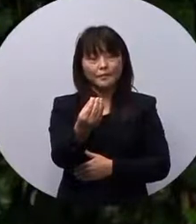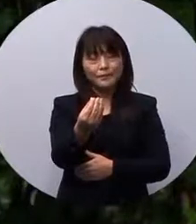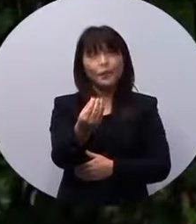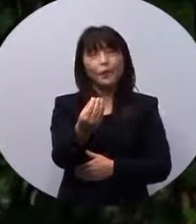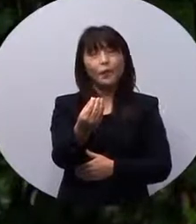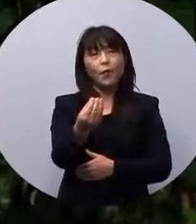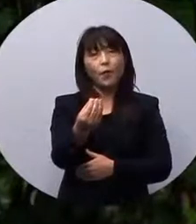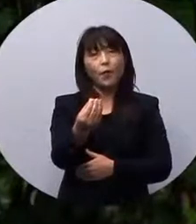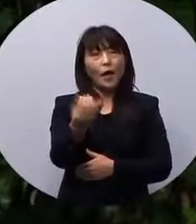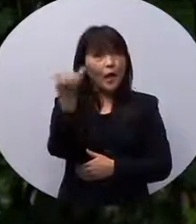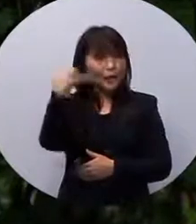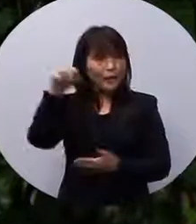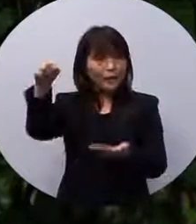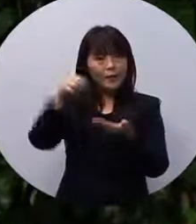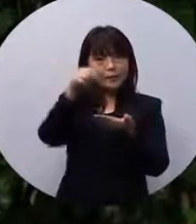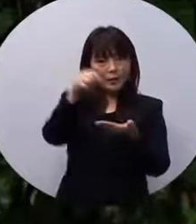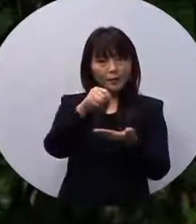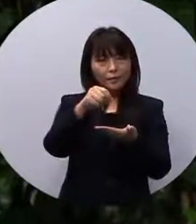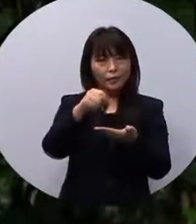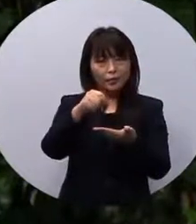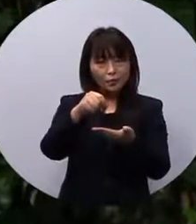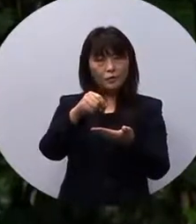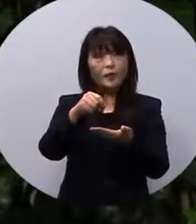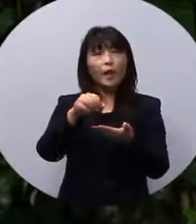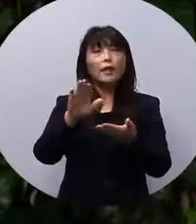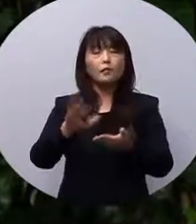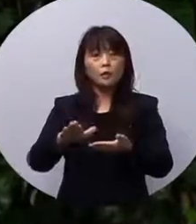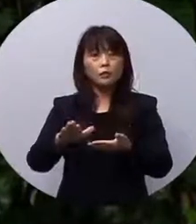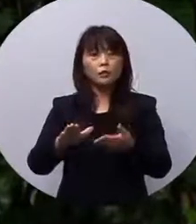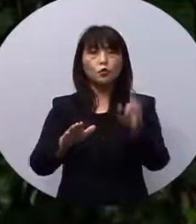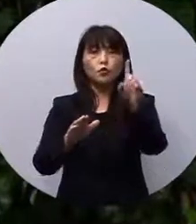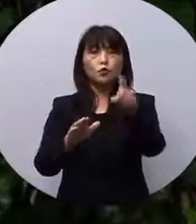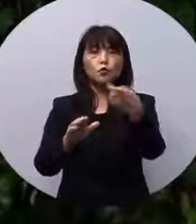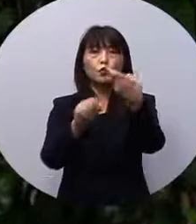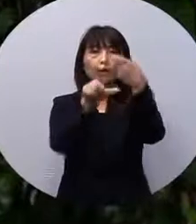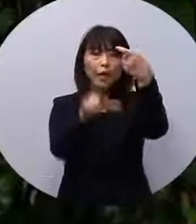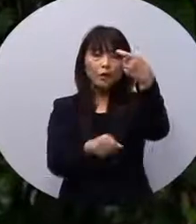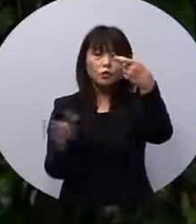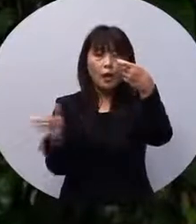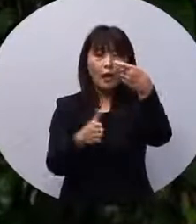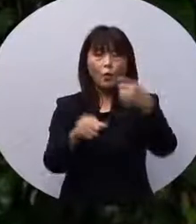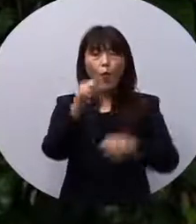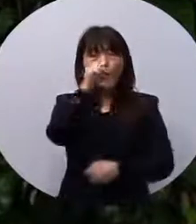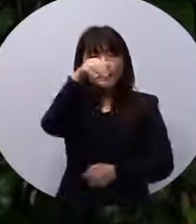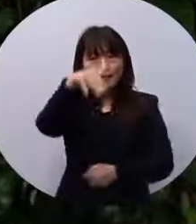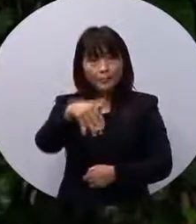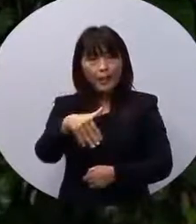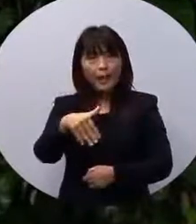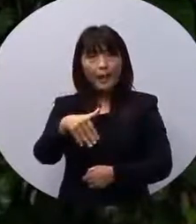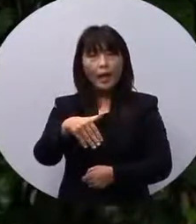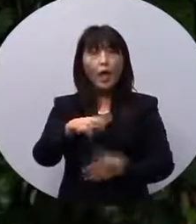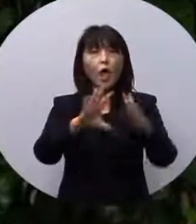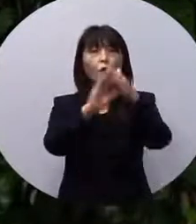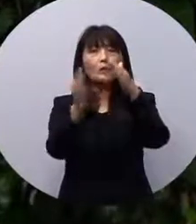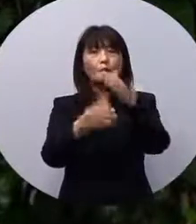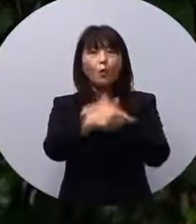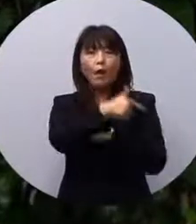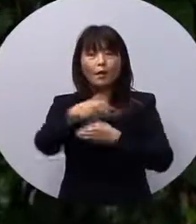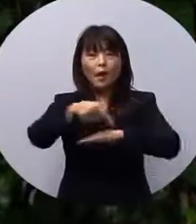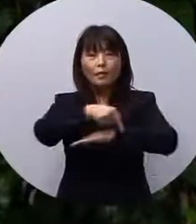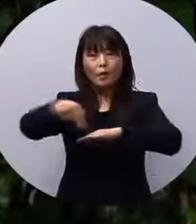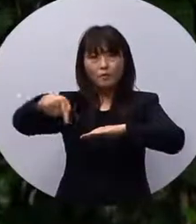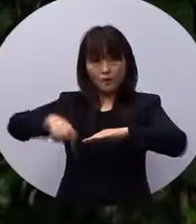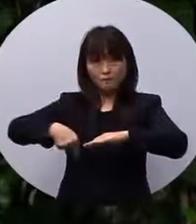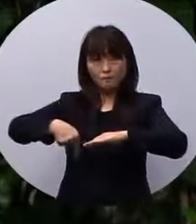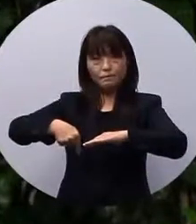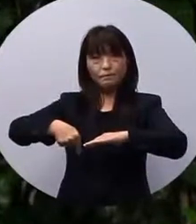皆さんで意見を出し合っているところです。また11月からは、いいね藤沢大作戦ということで、い